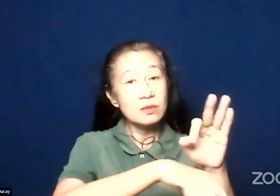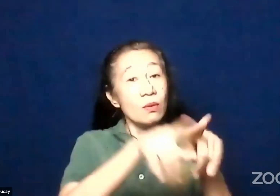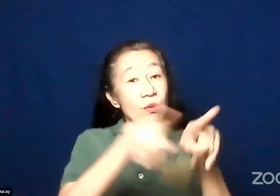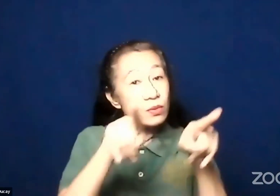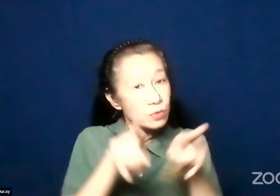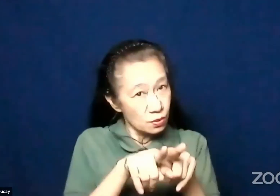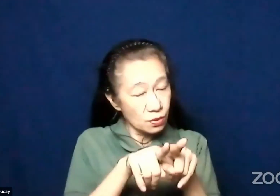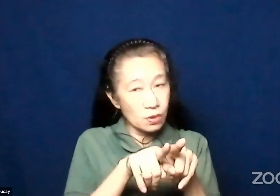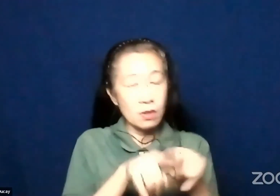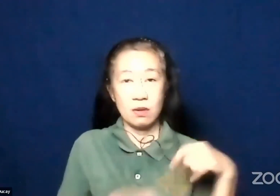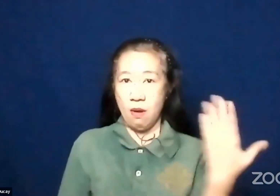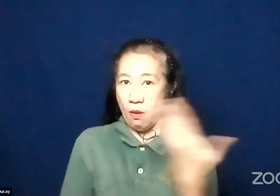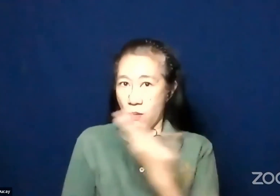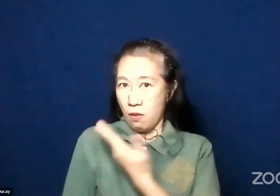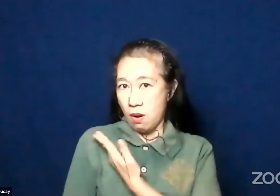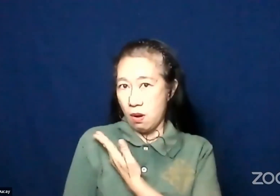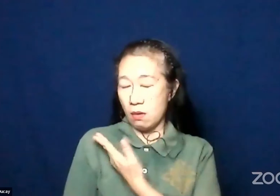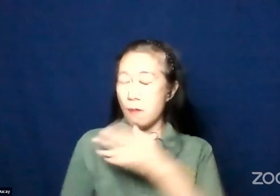siyempre, ang ating mga